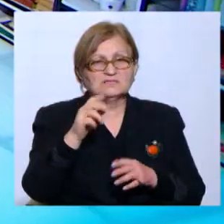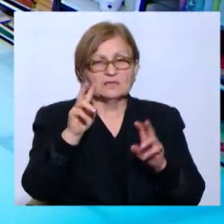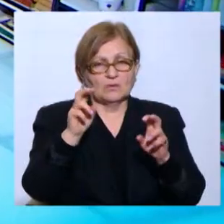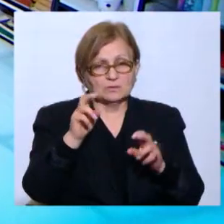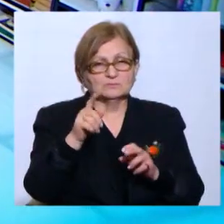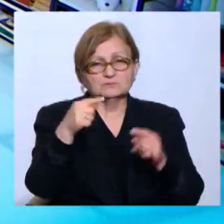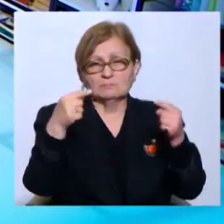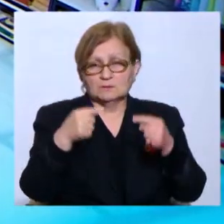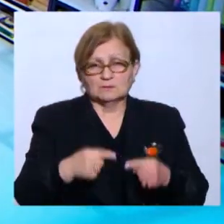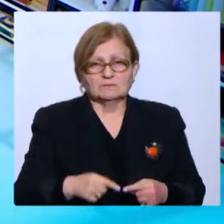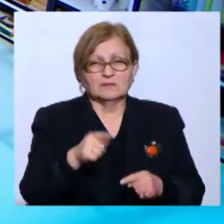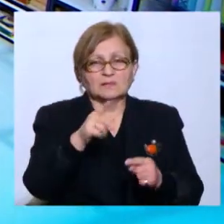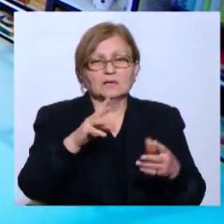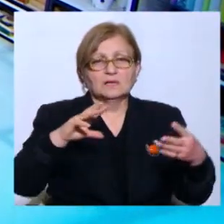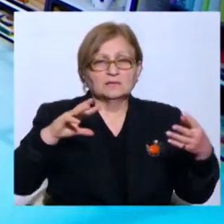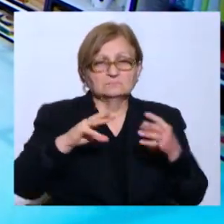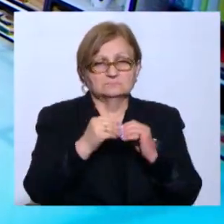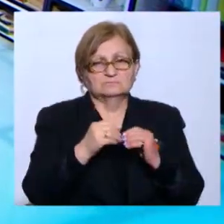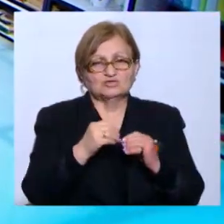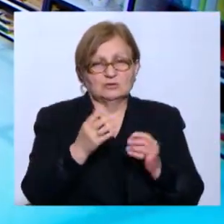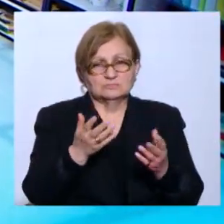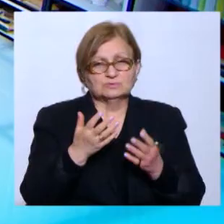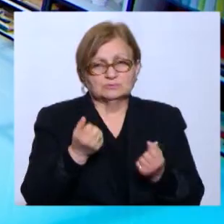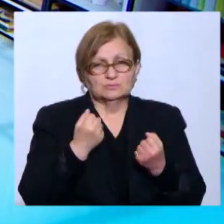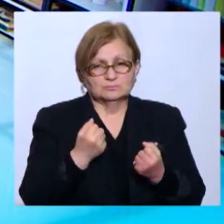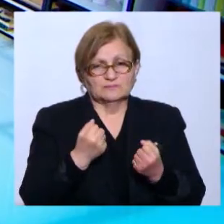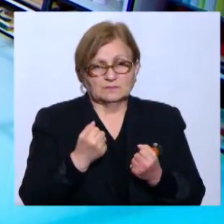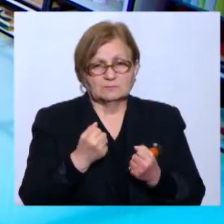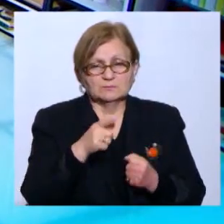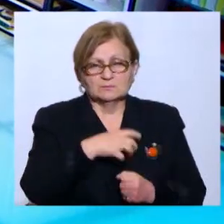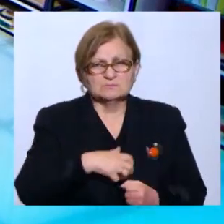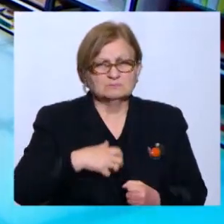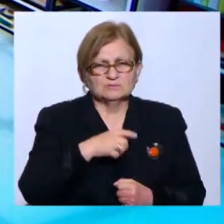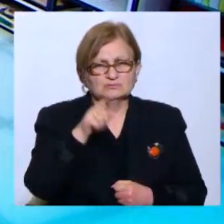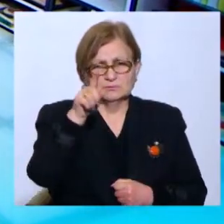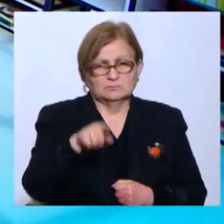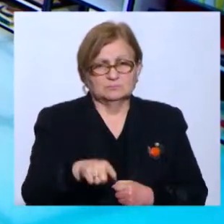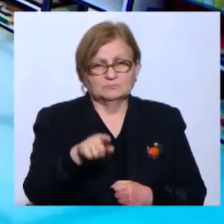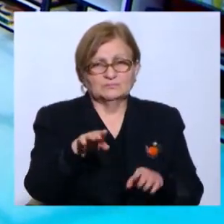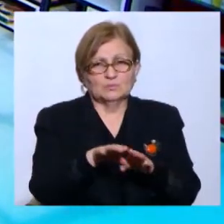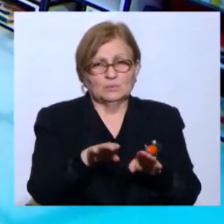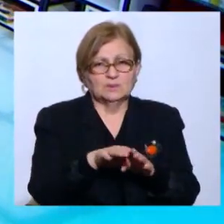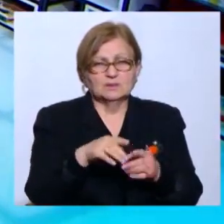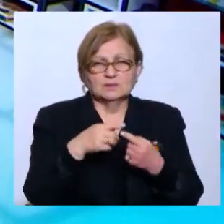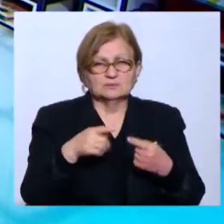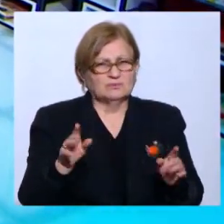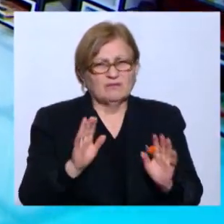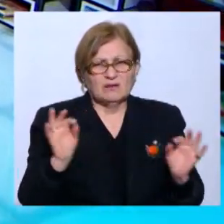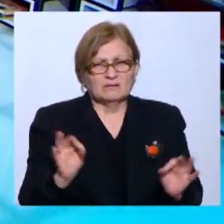kvadrati, udris katetebis kvadratis jams. Shesabamisat, aes, ძალიან მნიშვნელოვანი, ფუნდამენტური ტრიგონომეტრიული ტოლობა არის სხვა არაფერი